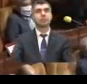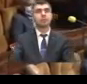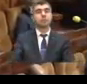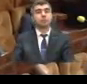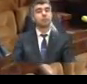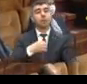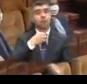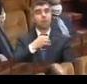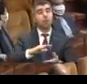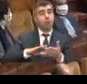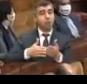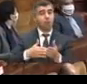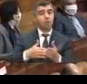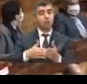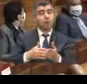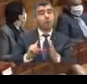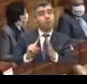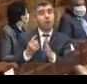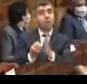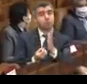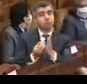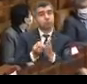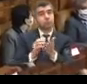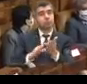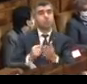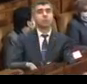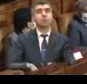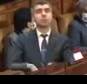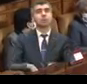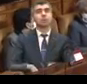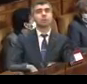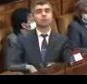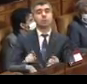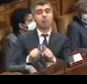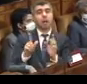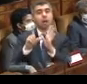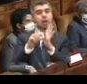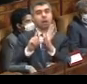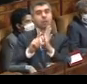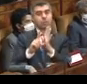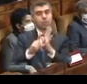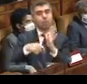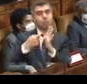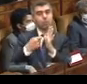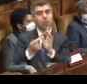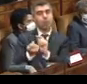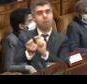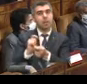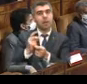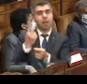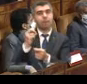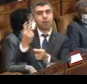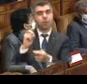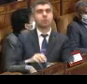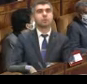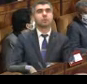من التحفظات عن التجاوزات اللي عرفتها قانون المالية المعدل في جميع أطواري من